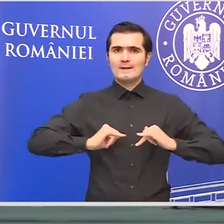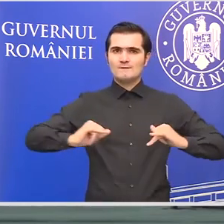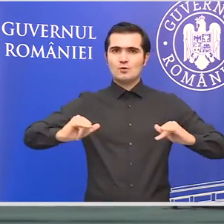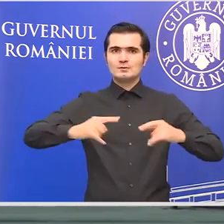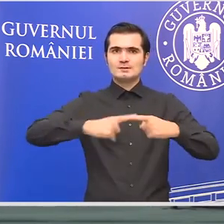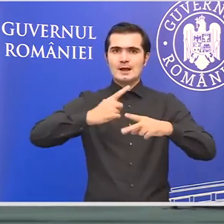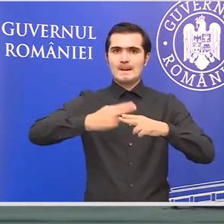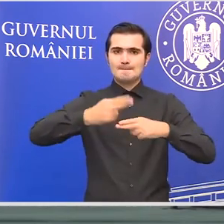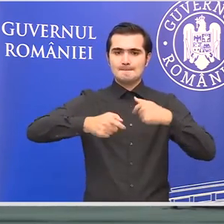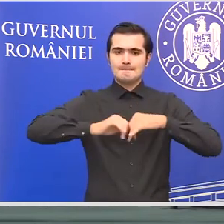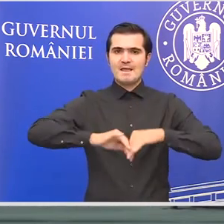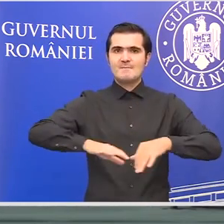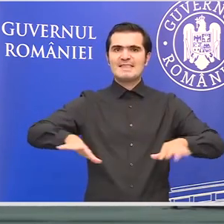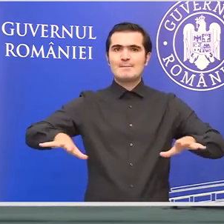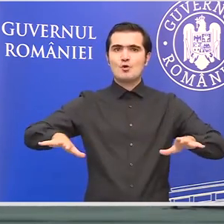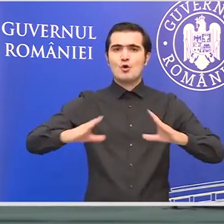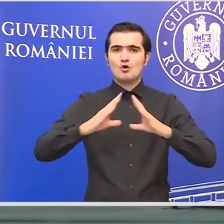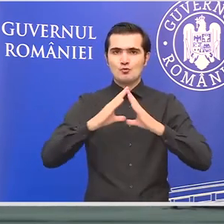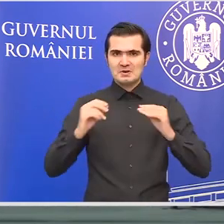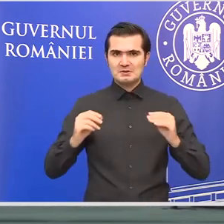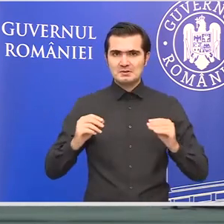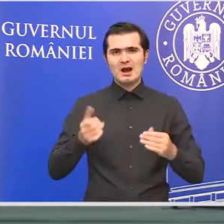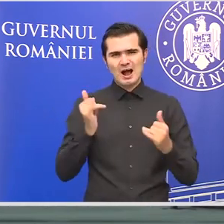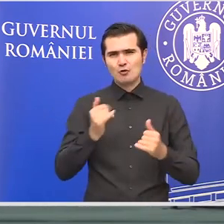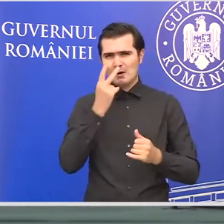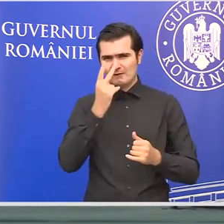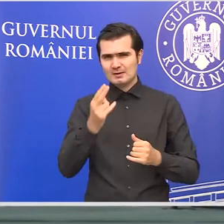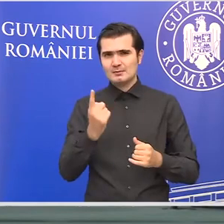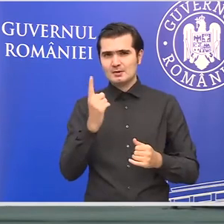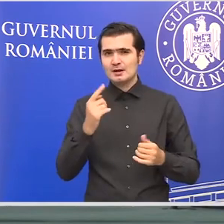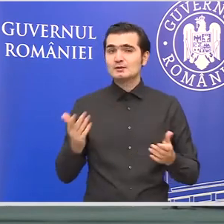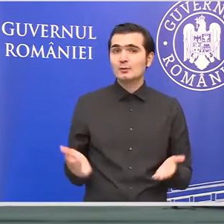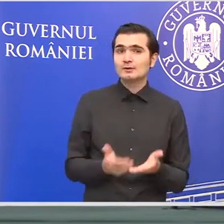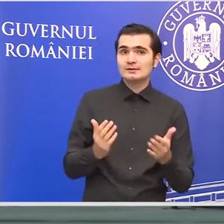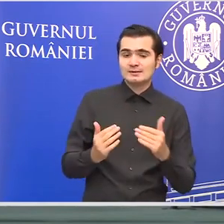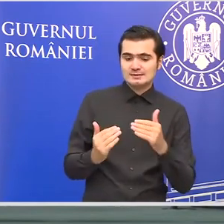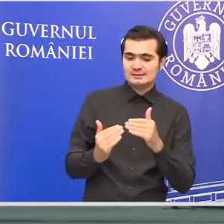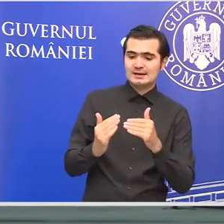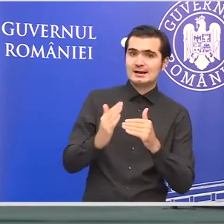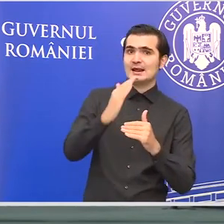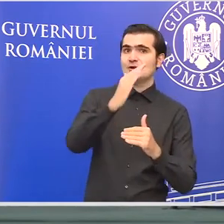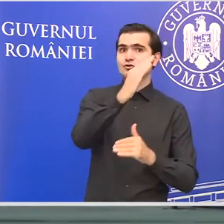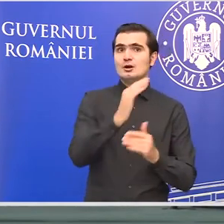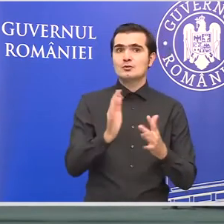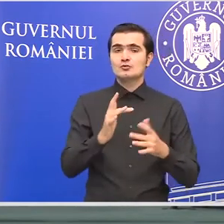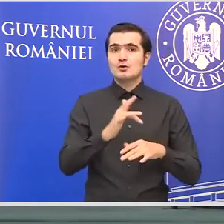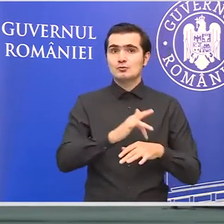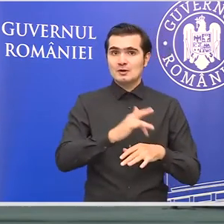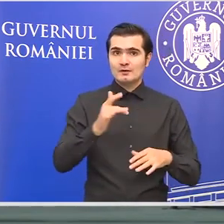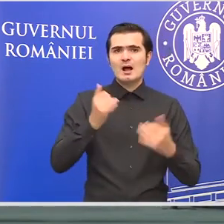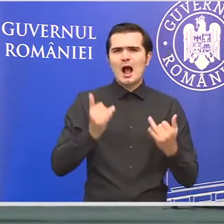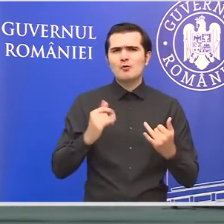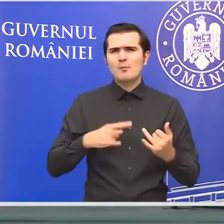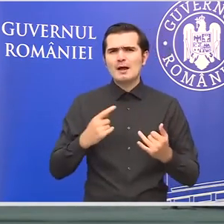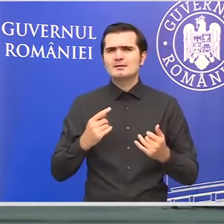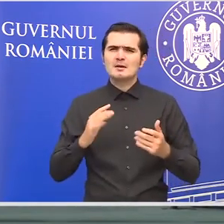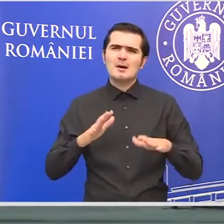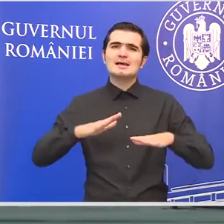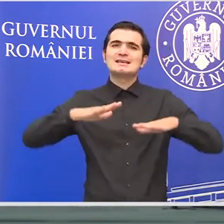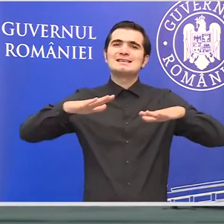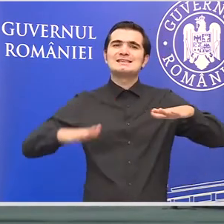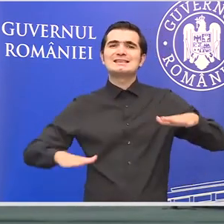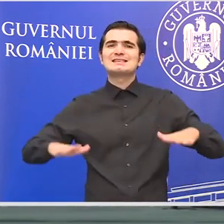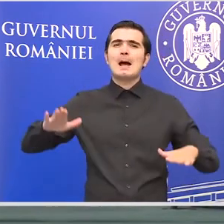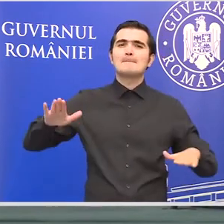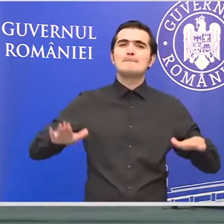epidemiologică în România, chiar dacă suntem pe o creștere, pe o tendință de creștere a numărului de cazuri, este una în momentul de față stabilă comparativ cu